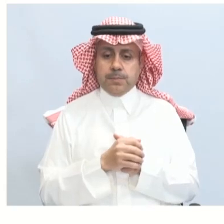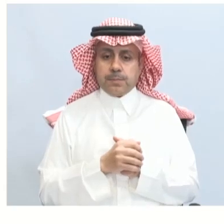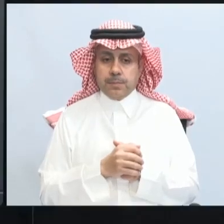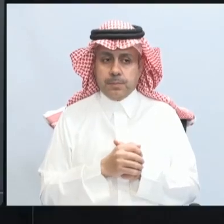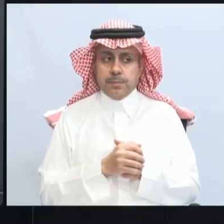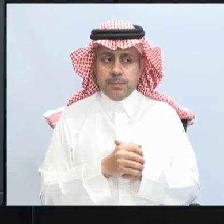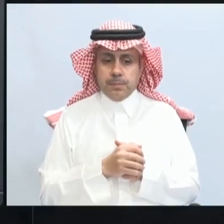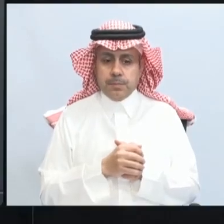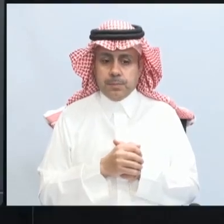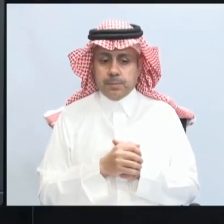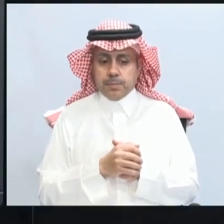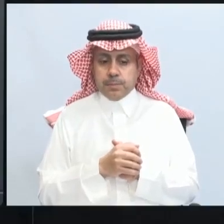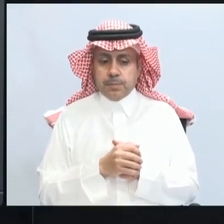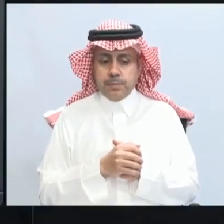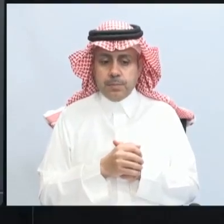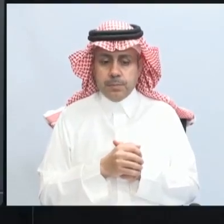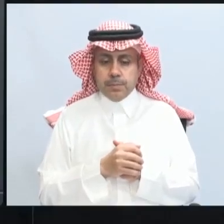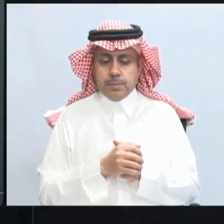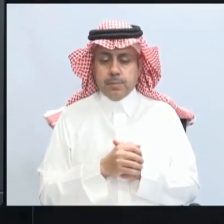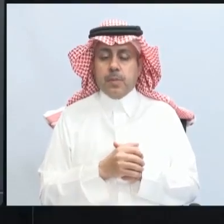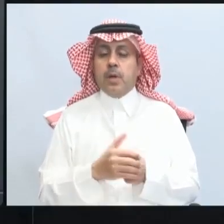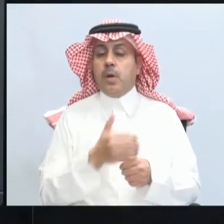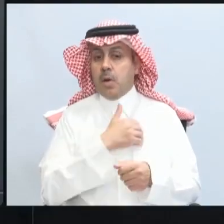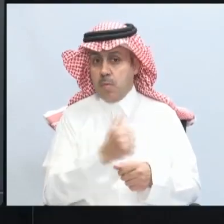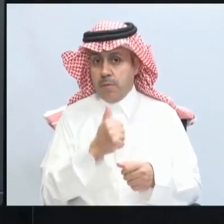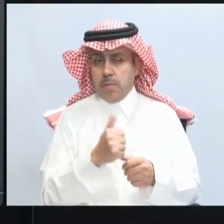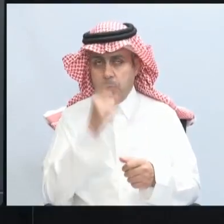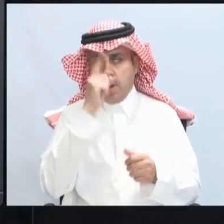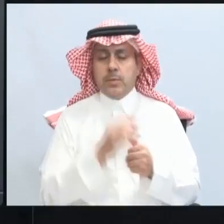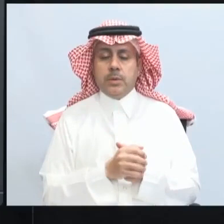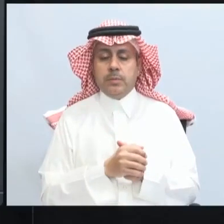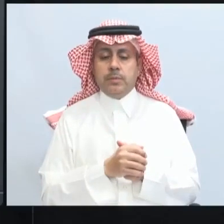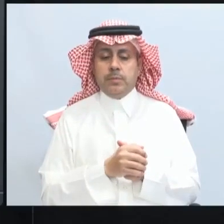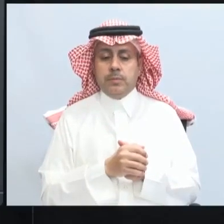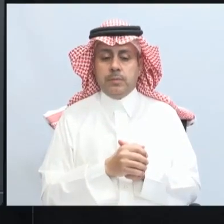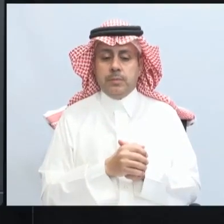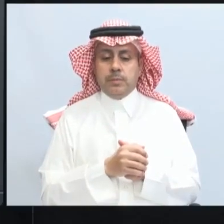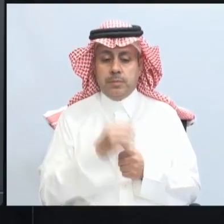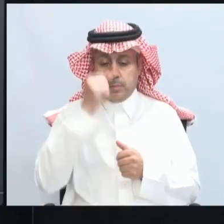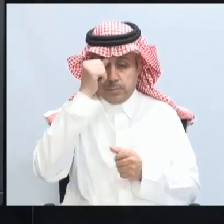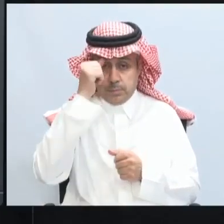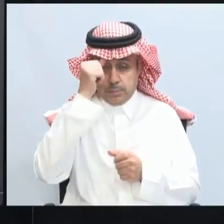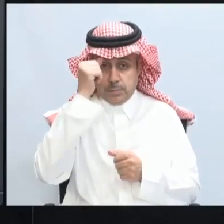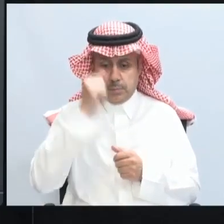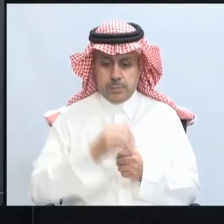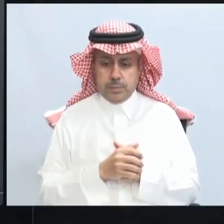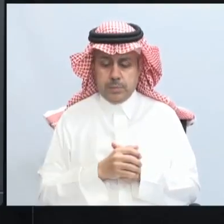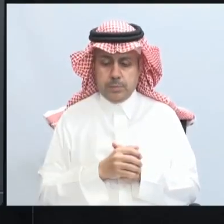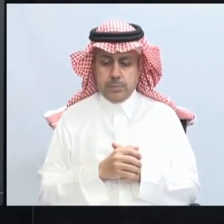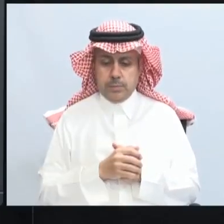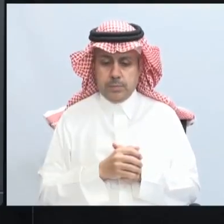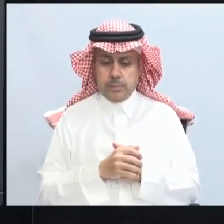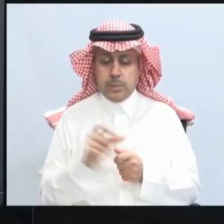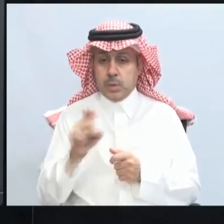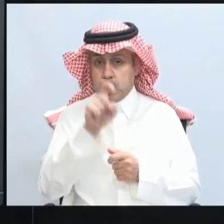لديهم العلم الذي يجعلهم يطيعون الله عز وجل ويجتنبون ويجتنبون ما يغضب الله جل وعلا